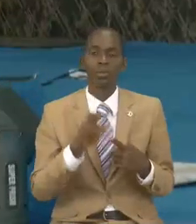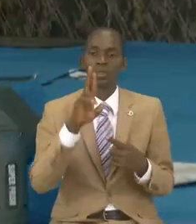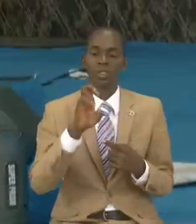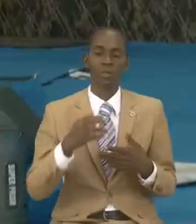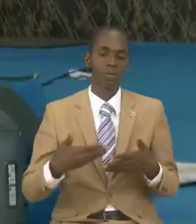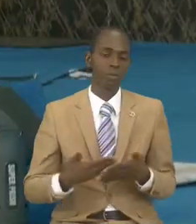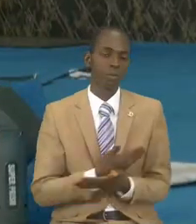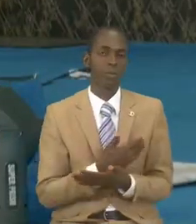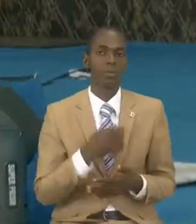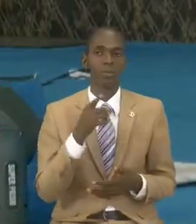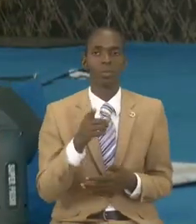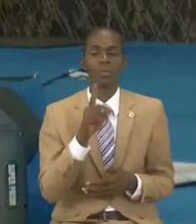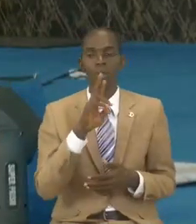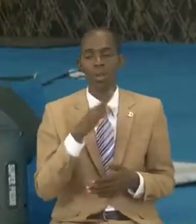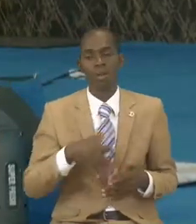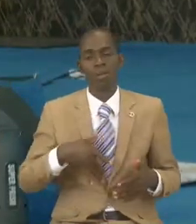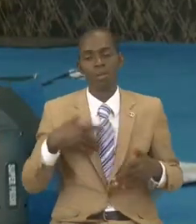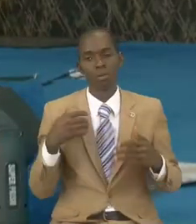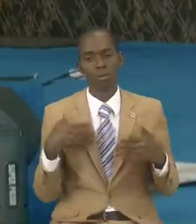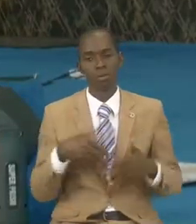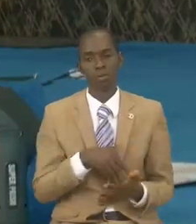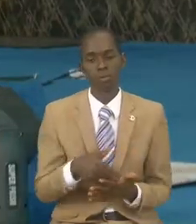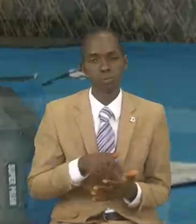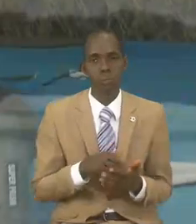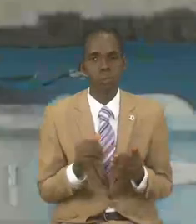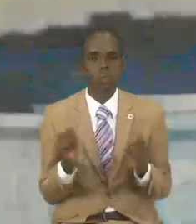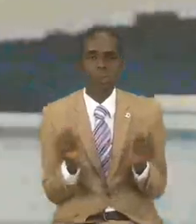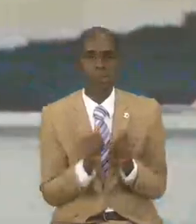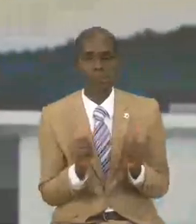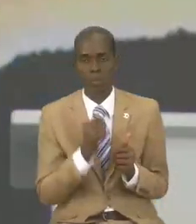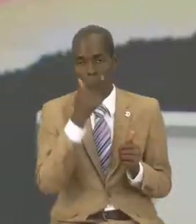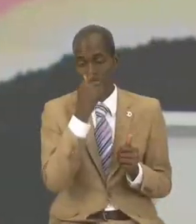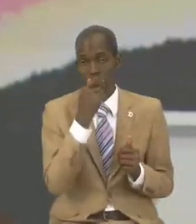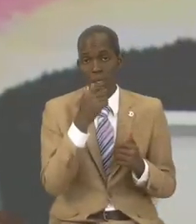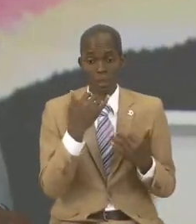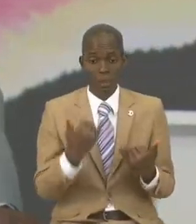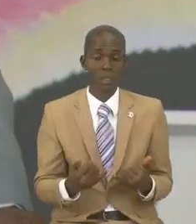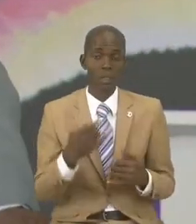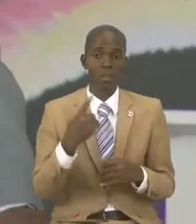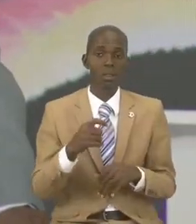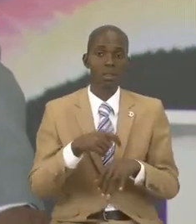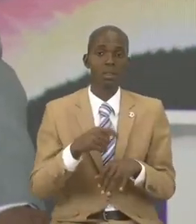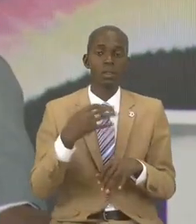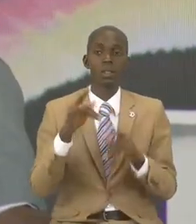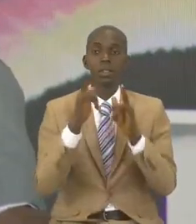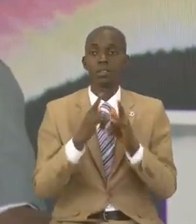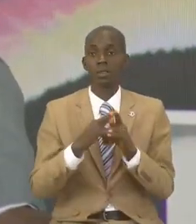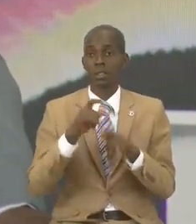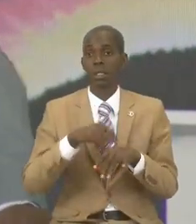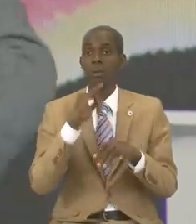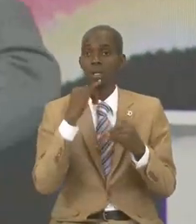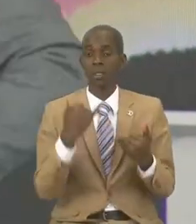sec, tu es froid, tu es tiède. Maintenant, le moment de la retraite vient. Alors, ta vie